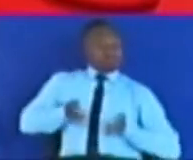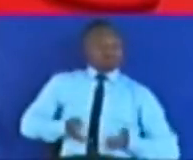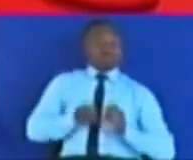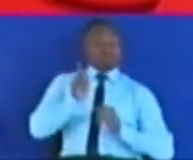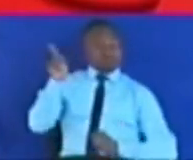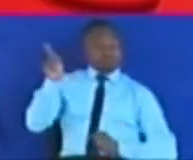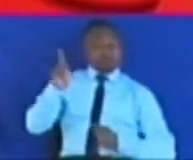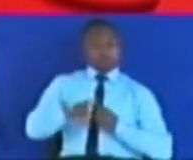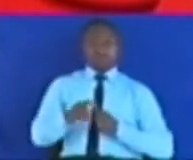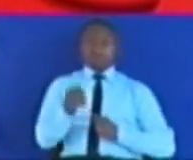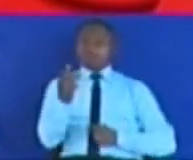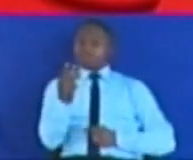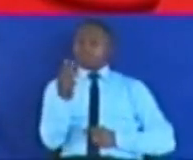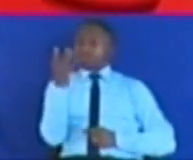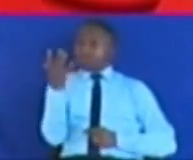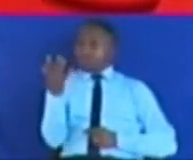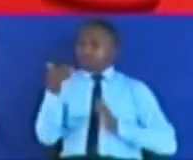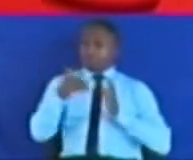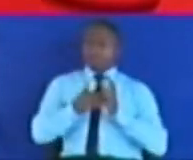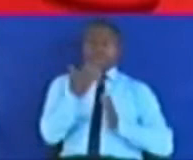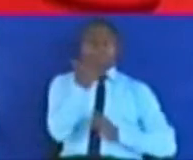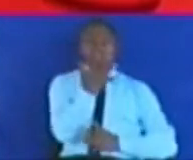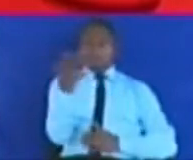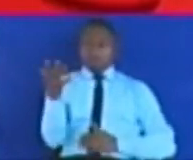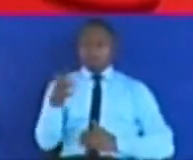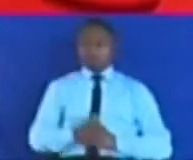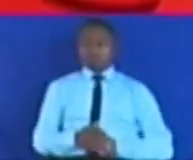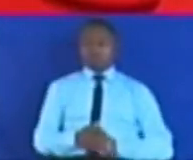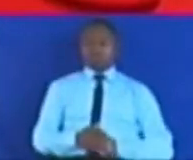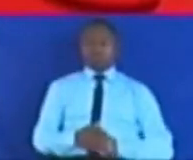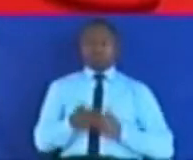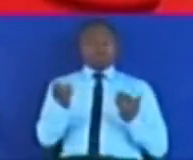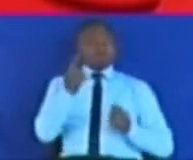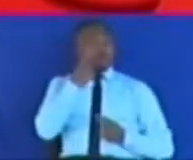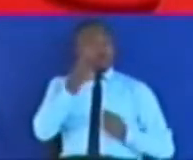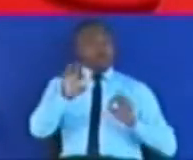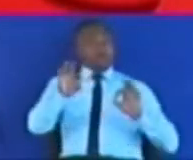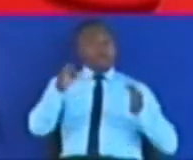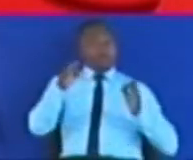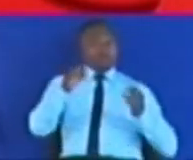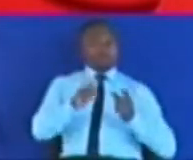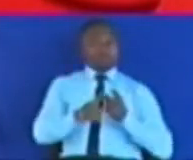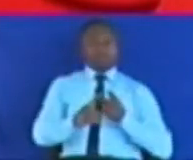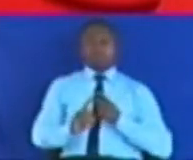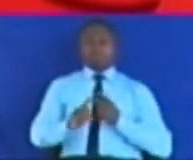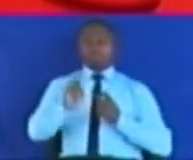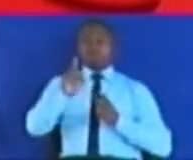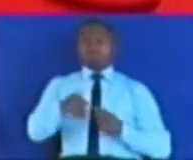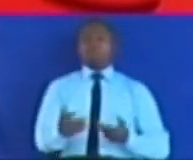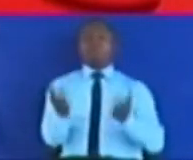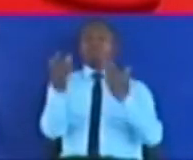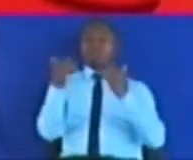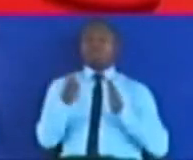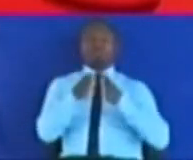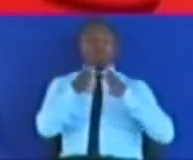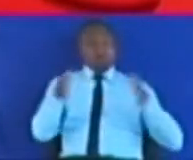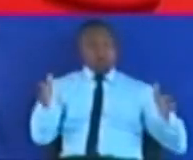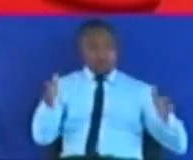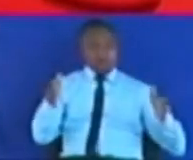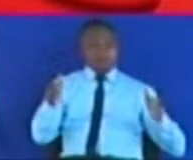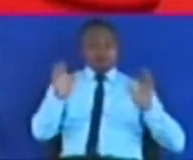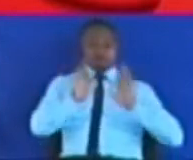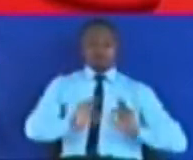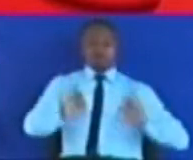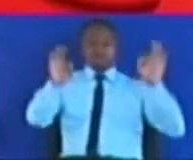Kahama ni 35 mpaka 55. Tunaona jinsi ambavyo kuna uhitaji mkubwa wa